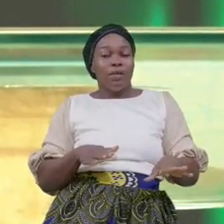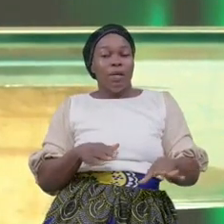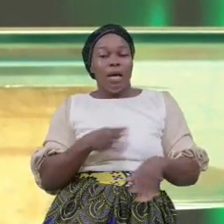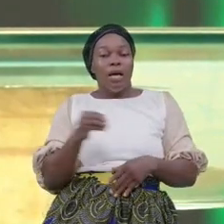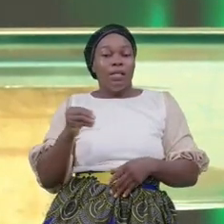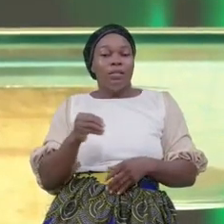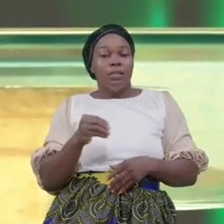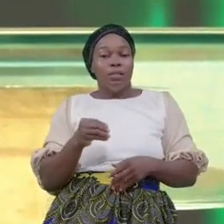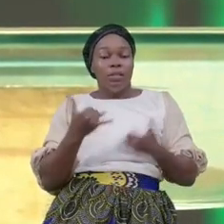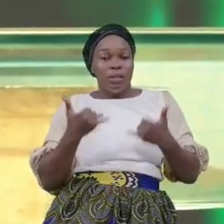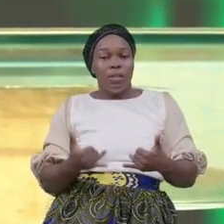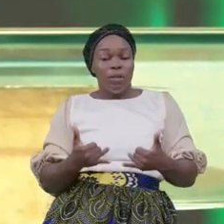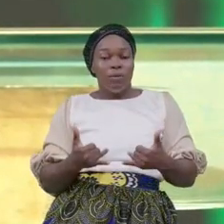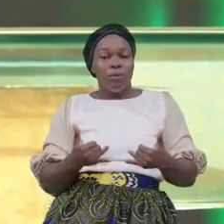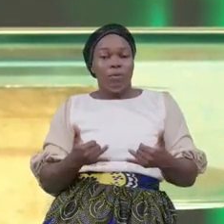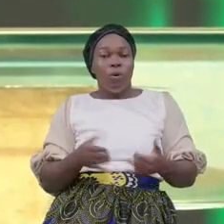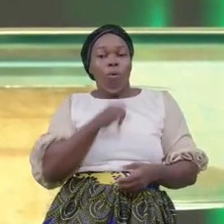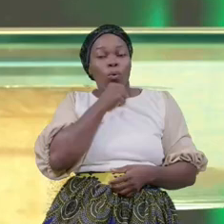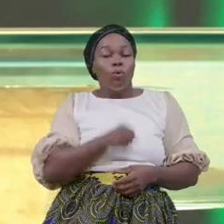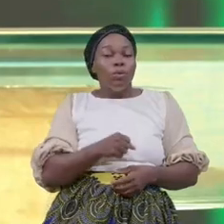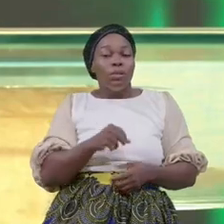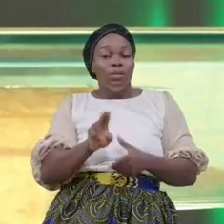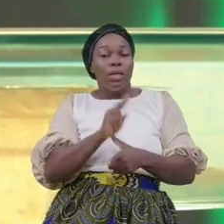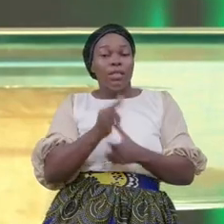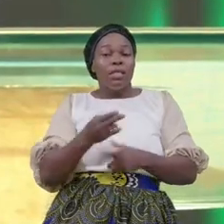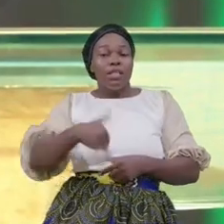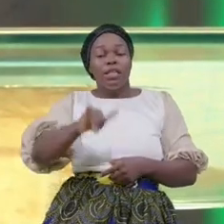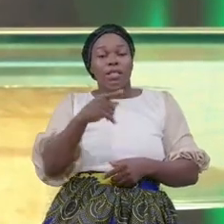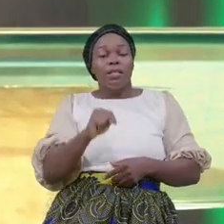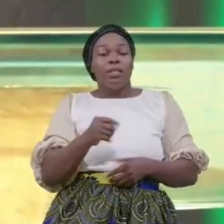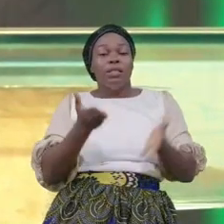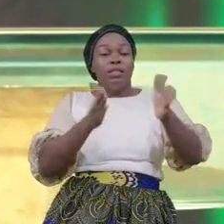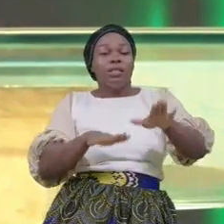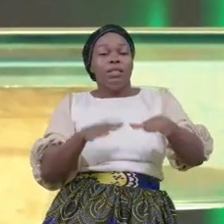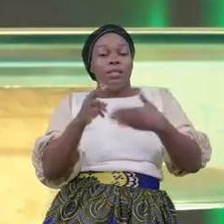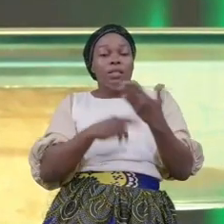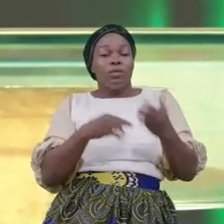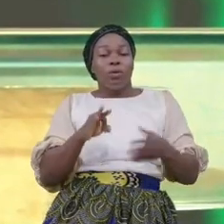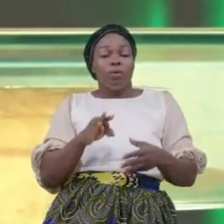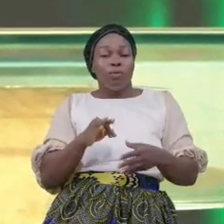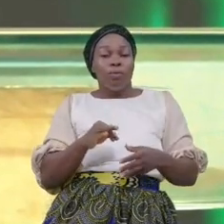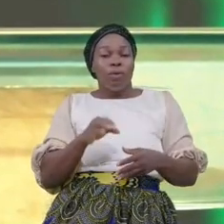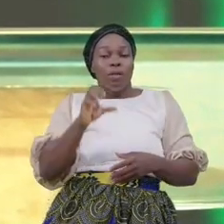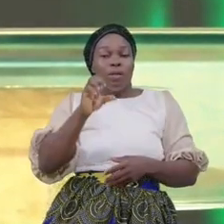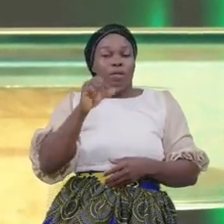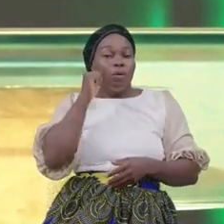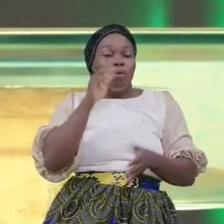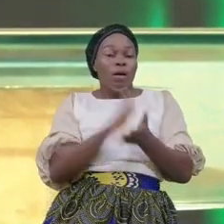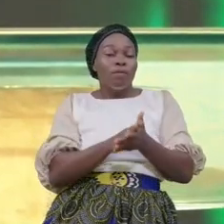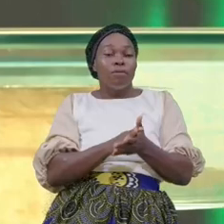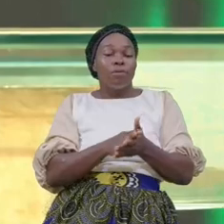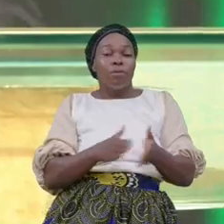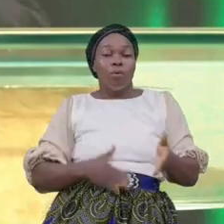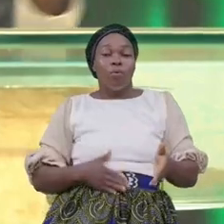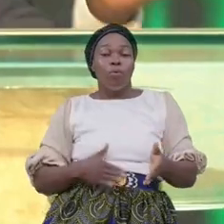ans, et que Sarah n'était plus en état d'avoir des enfants. Il ne douta point par incrédulité au sujet de